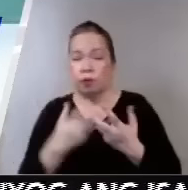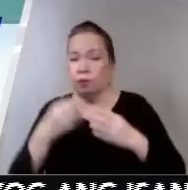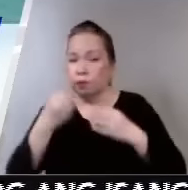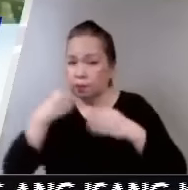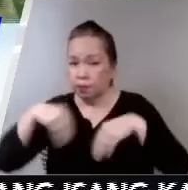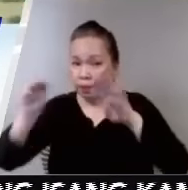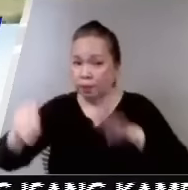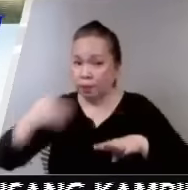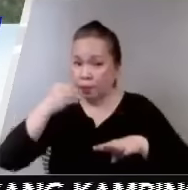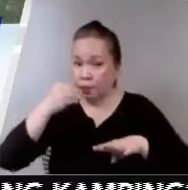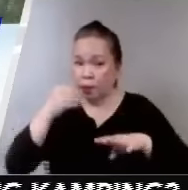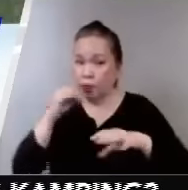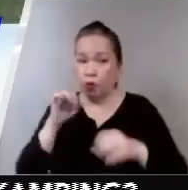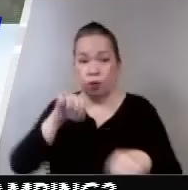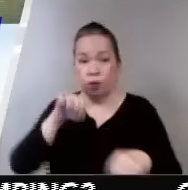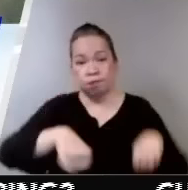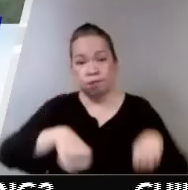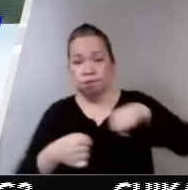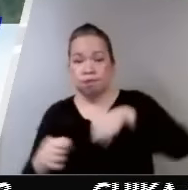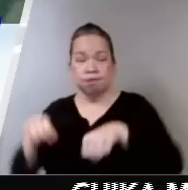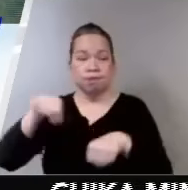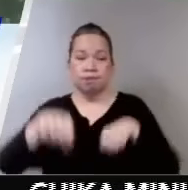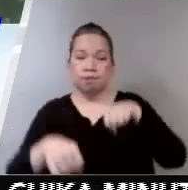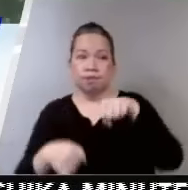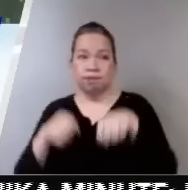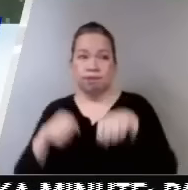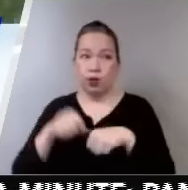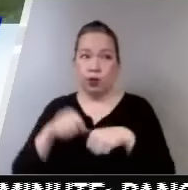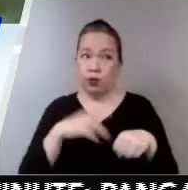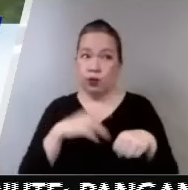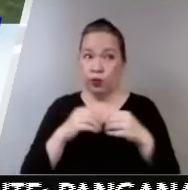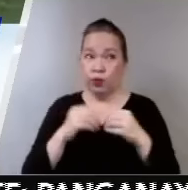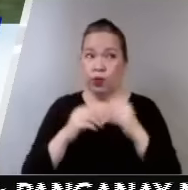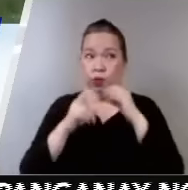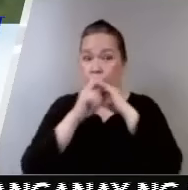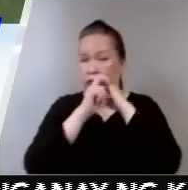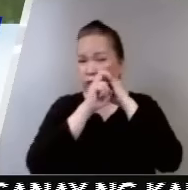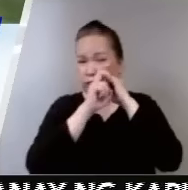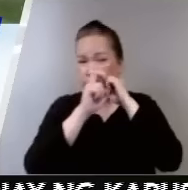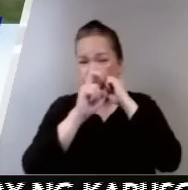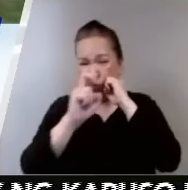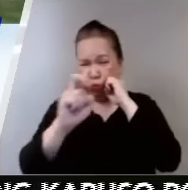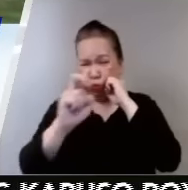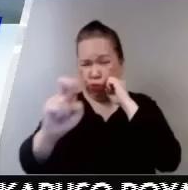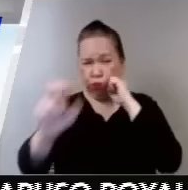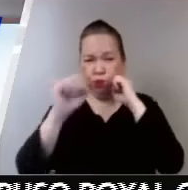nagkakayak. Kung feeling adventurous, itry ang zipline o magbike habang nasa ere.